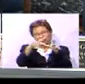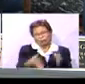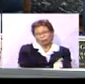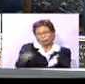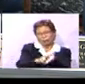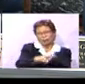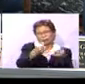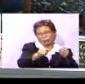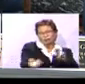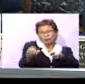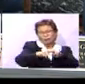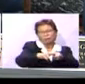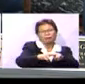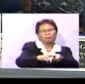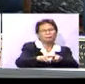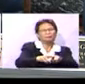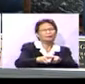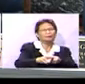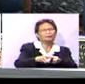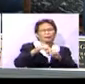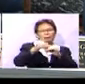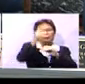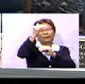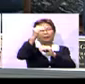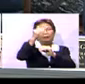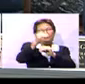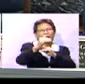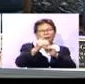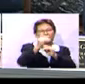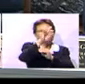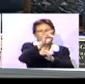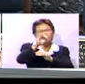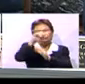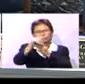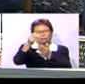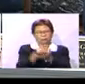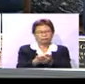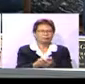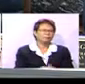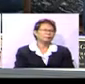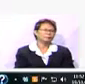jualan tambahan keseluruhan yang berjumlah sebanyak lebih dari RM88 juta.